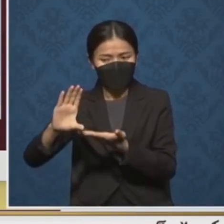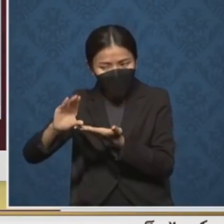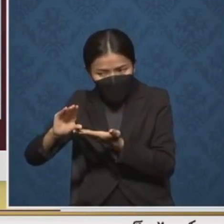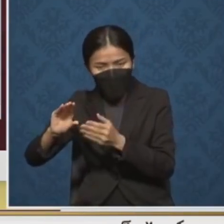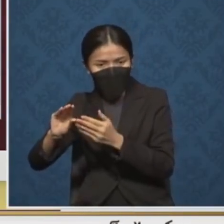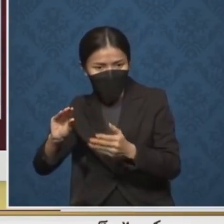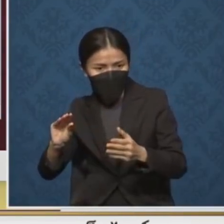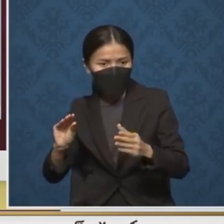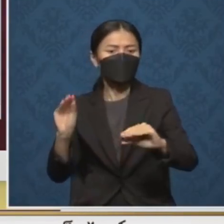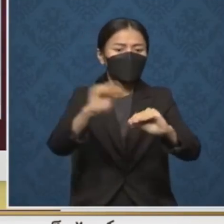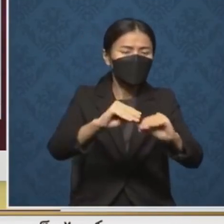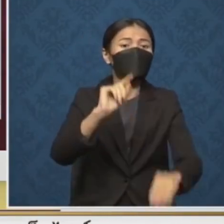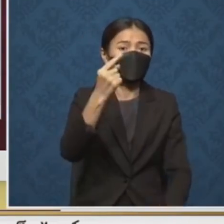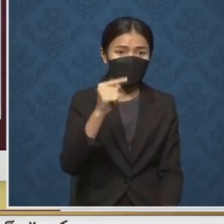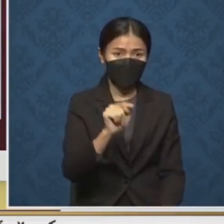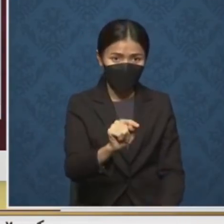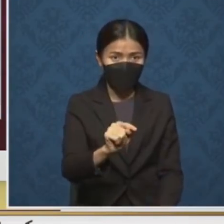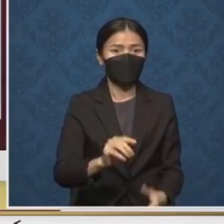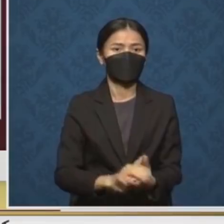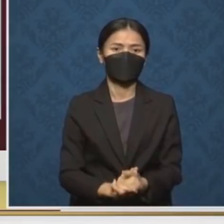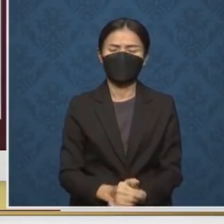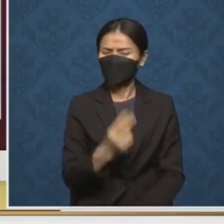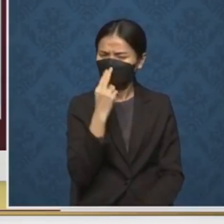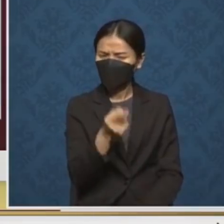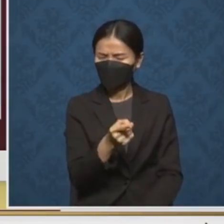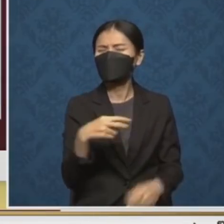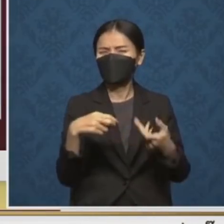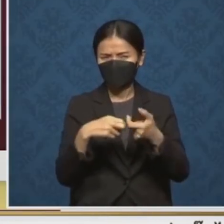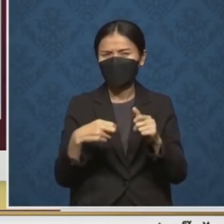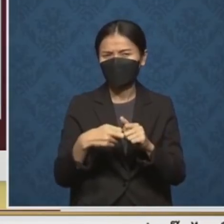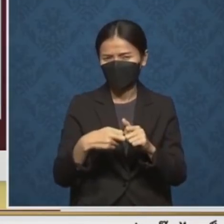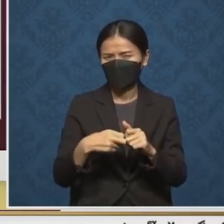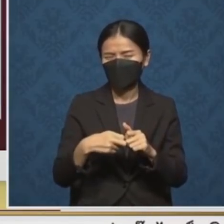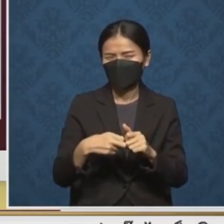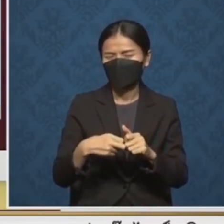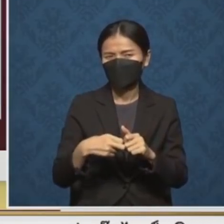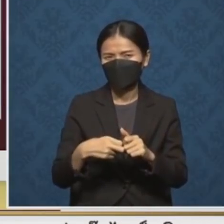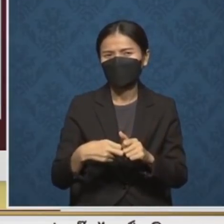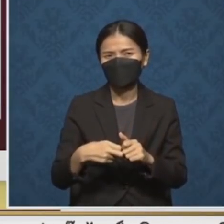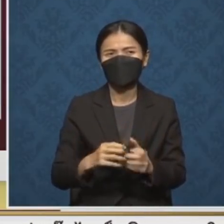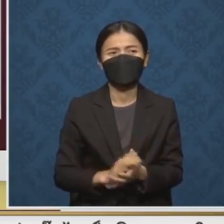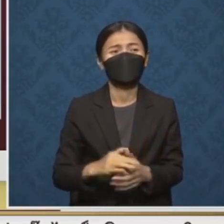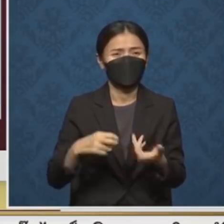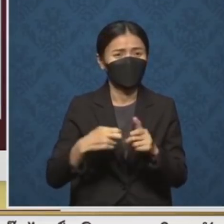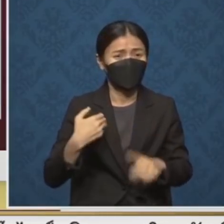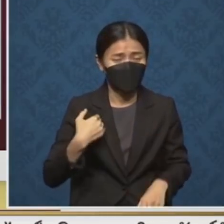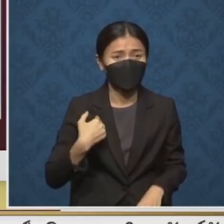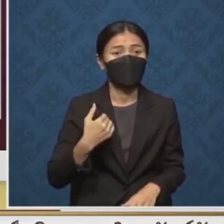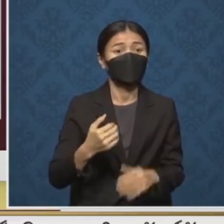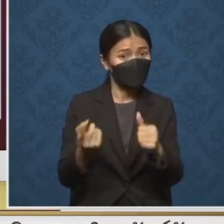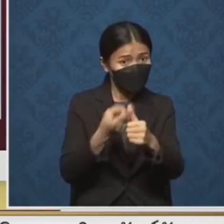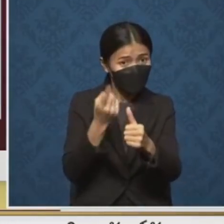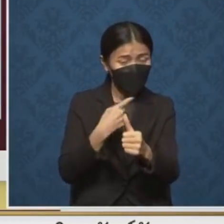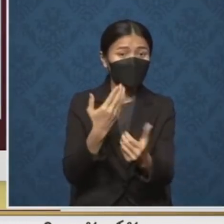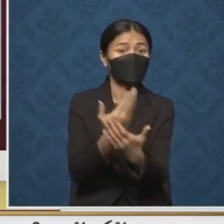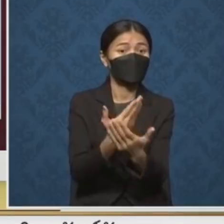ซึ่งมันมีปัญหาในหลายๆเรื่องนะคะเรื่องแรกนะคะการใช้งบกลางนะคะเป็นการให้อำนาจ